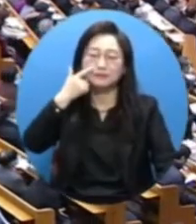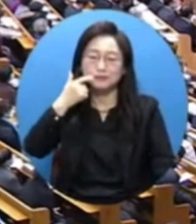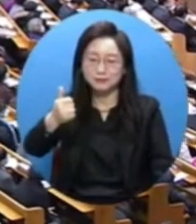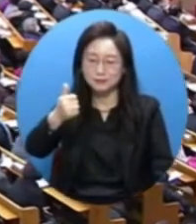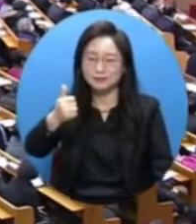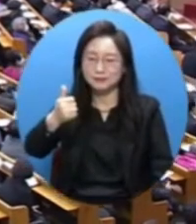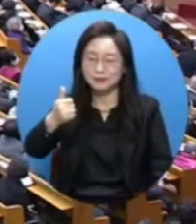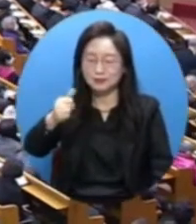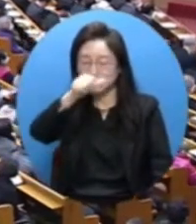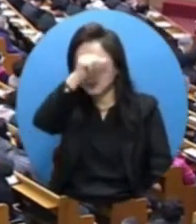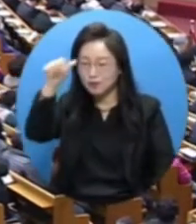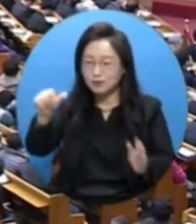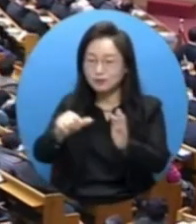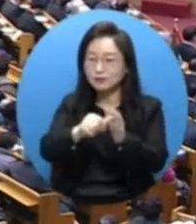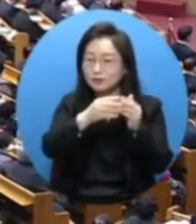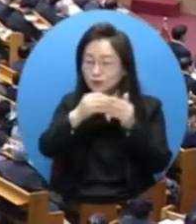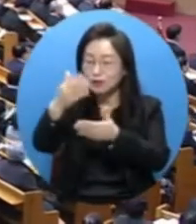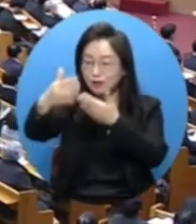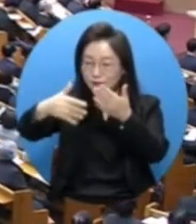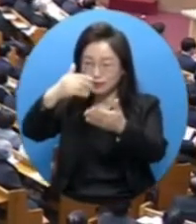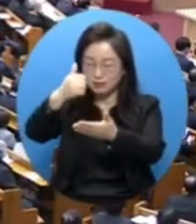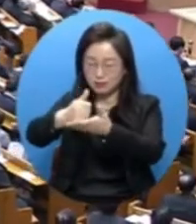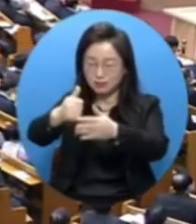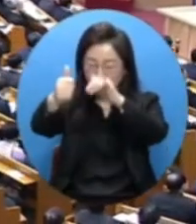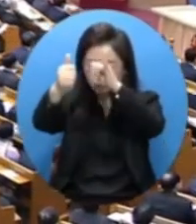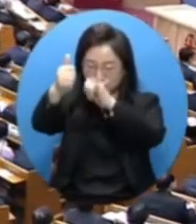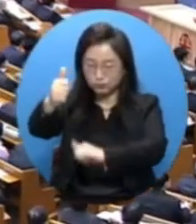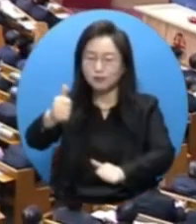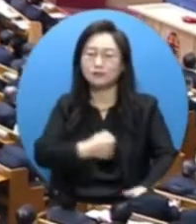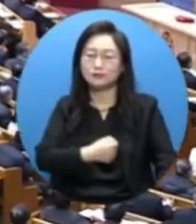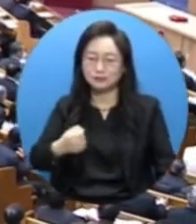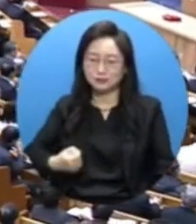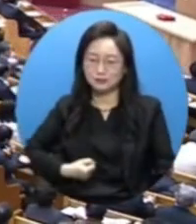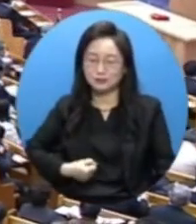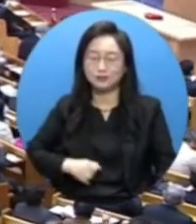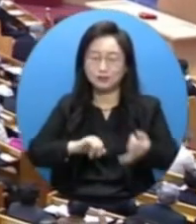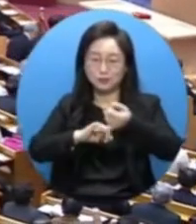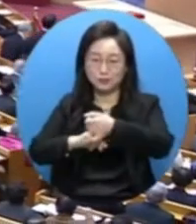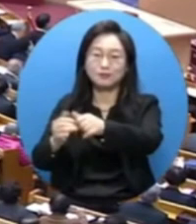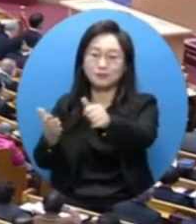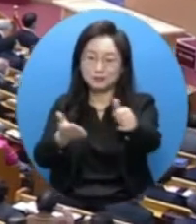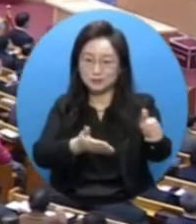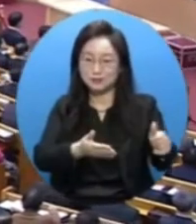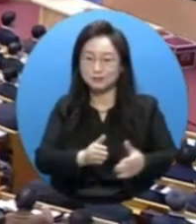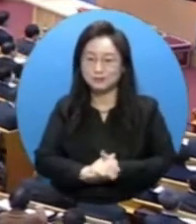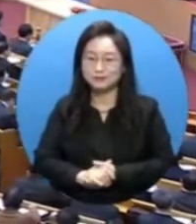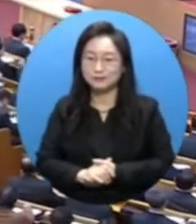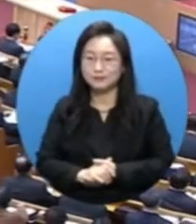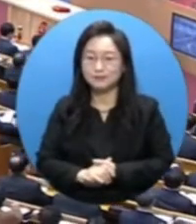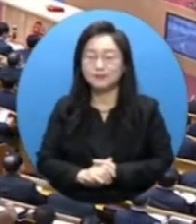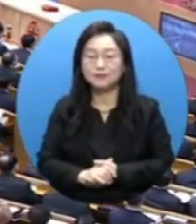우리의 일생을 인도하시는 하나님 앞에 충성공하시라는 우리 모두가 되어야 할 것입니다